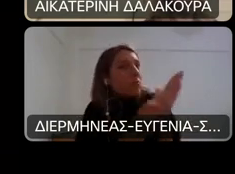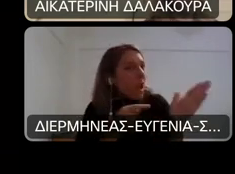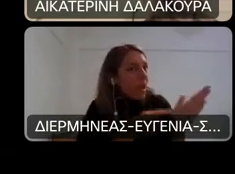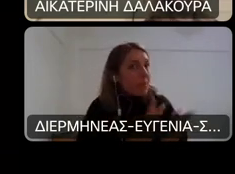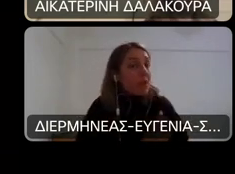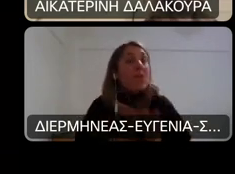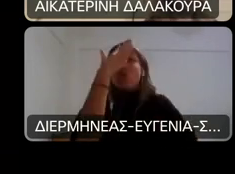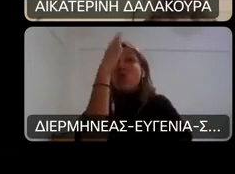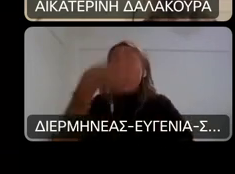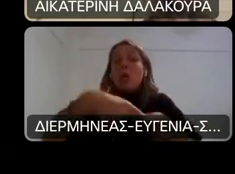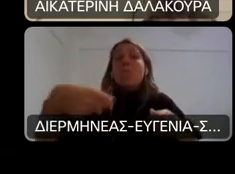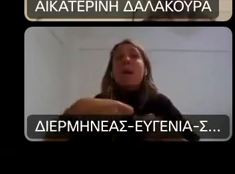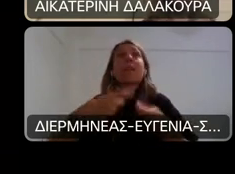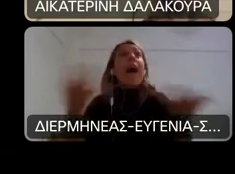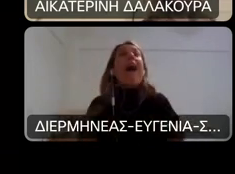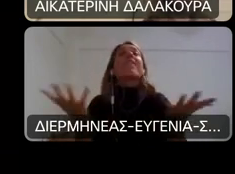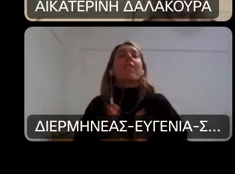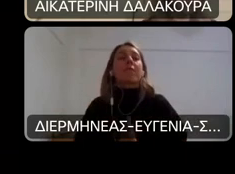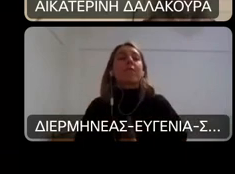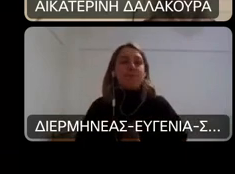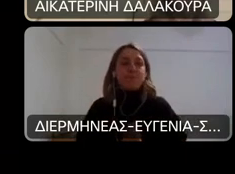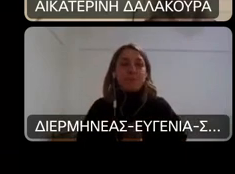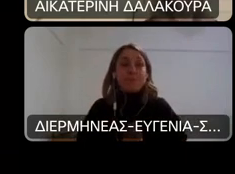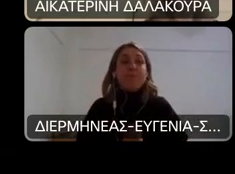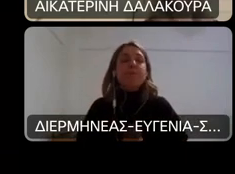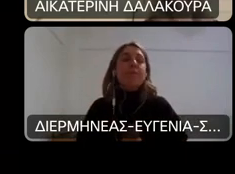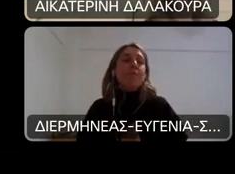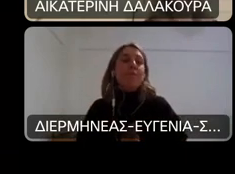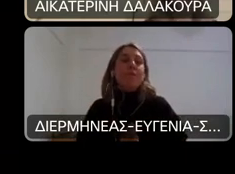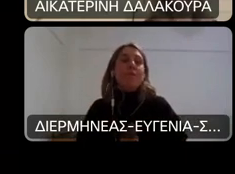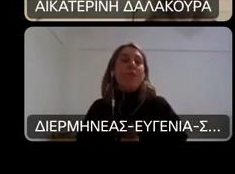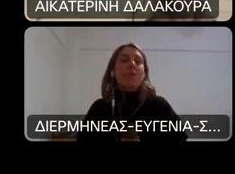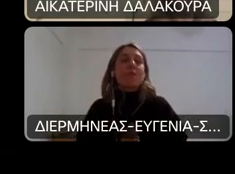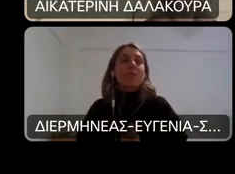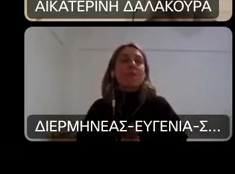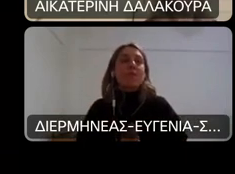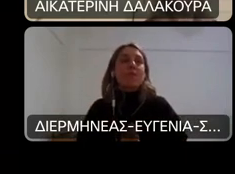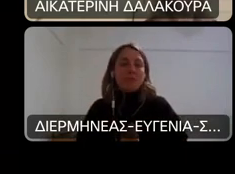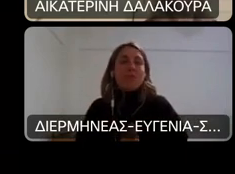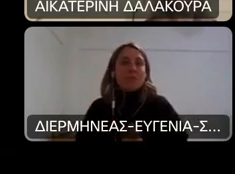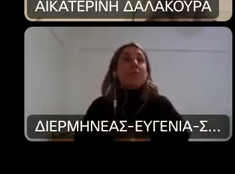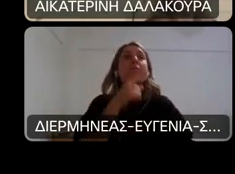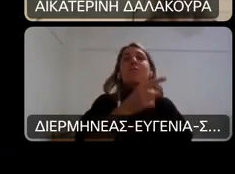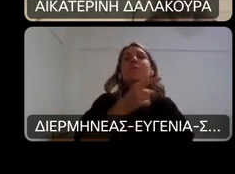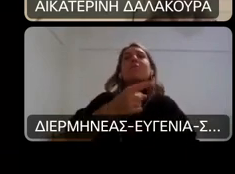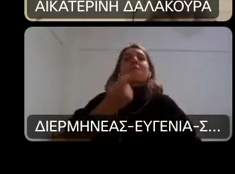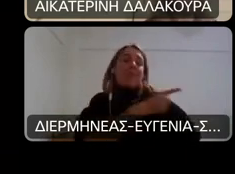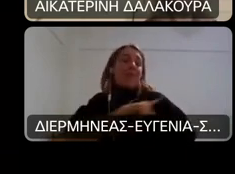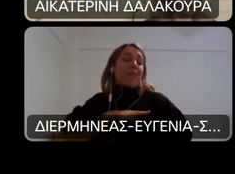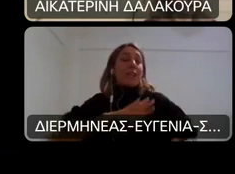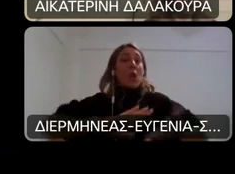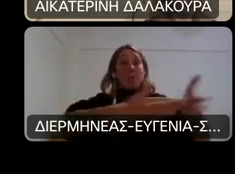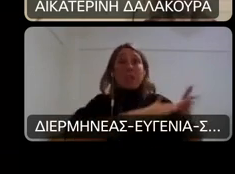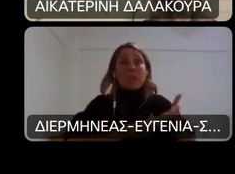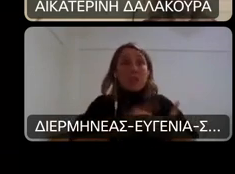ήταν καταρχάς, με δεδομένη αυτή την αυξημένη και την αυξανόμενη ευαισθητοποίηση των διοικητικών υπηρεσιών του